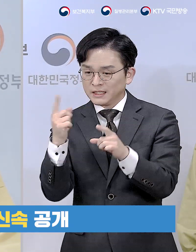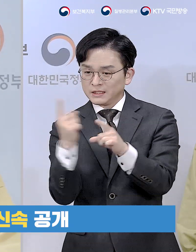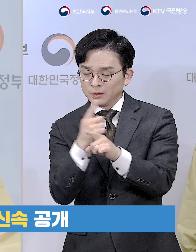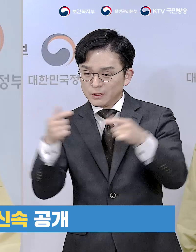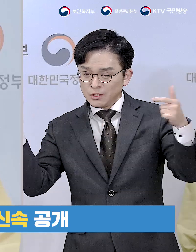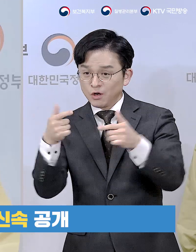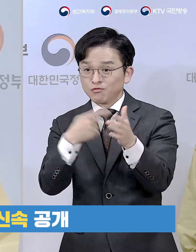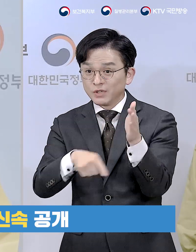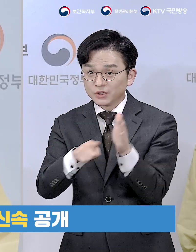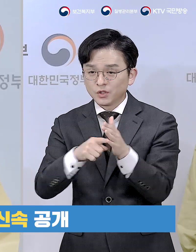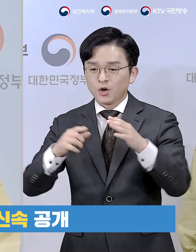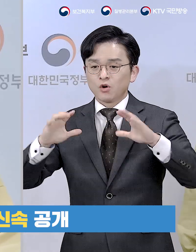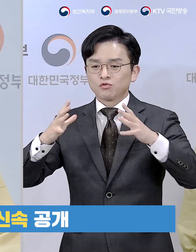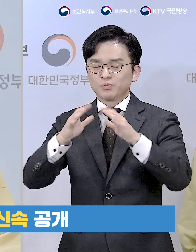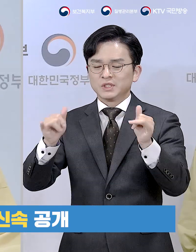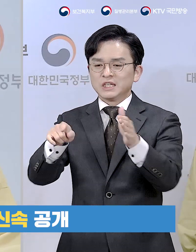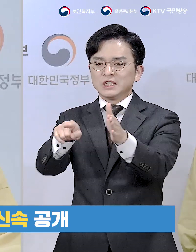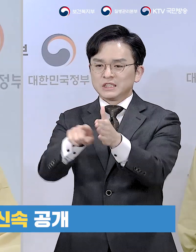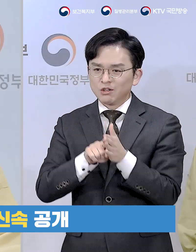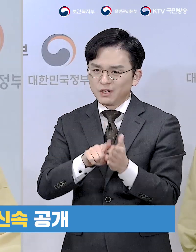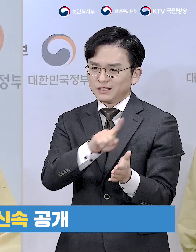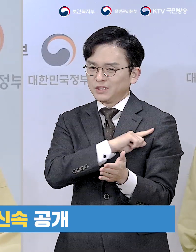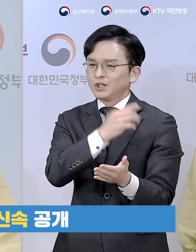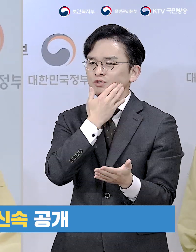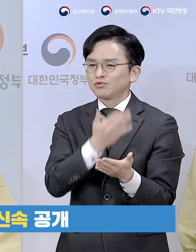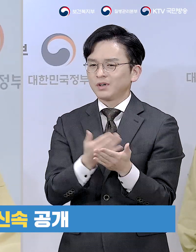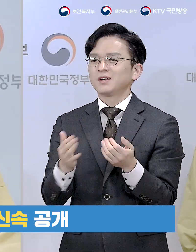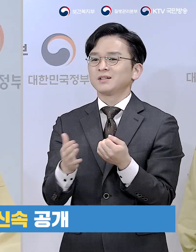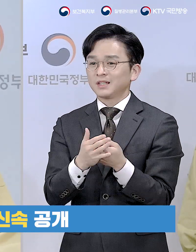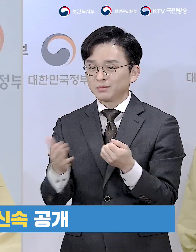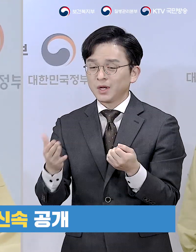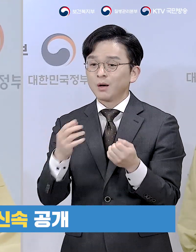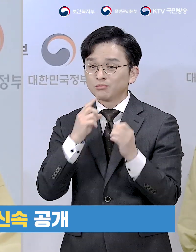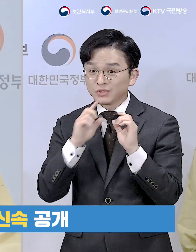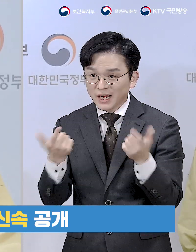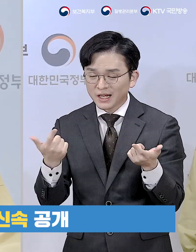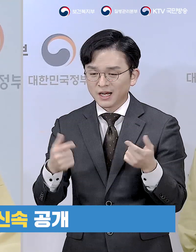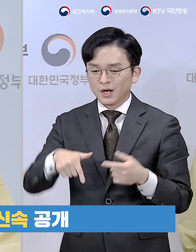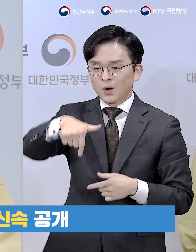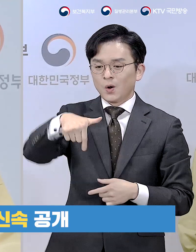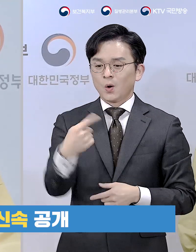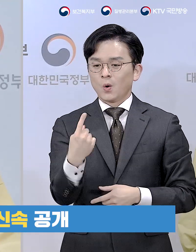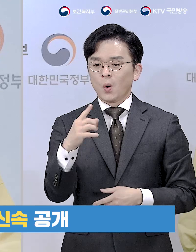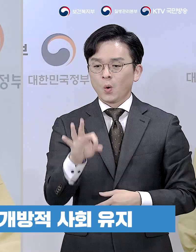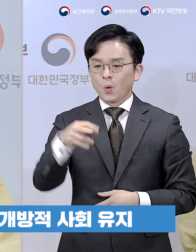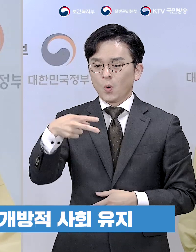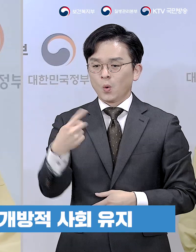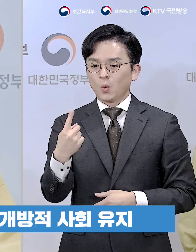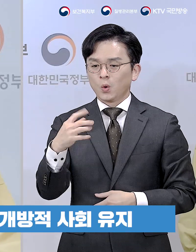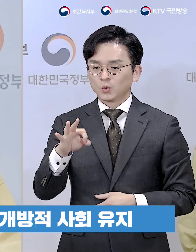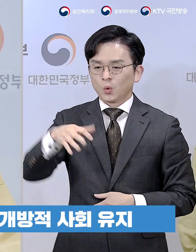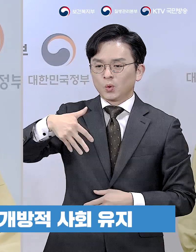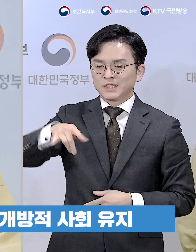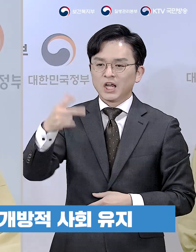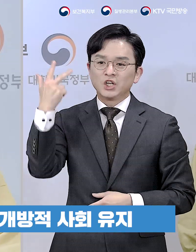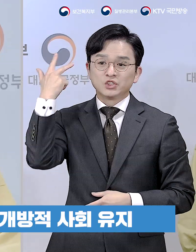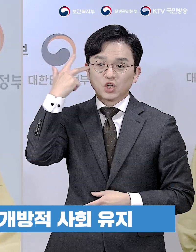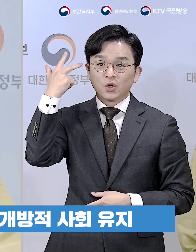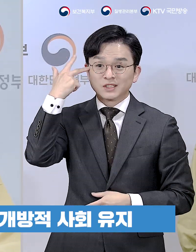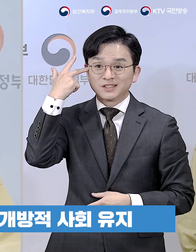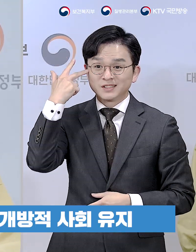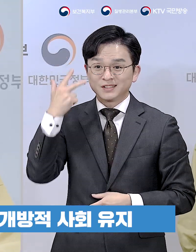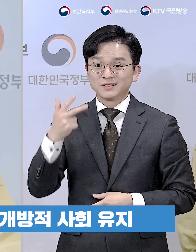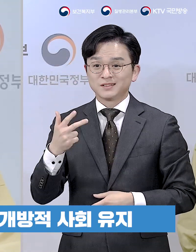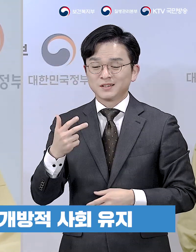효과적인 방역 관리를 위해서는 국민의 신뢰가 무엇보다도 중요하기 때문입니다. 또한 공동체